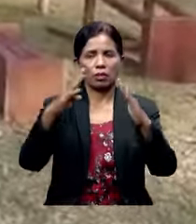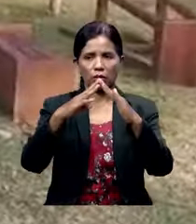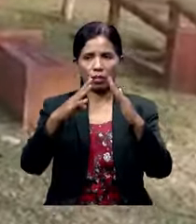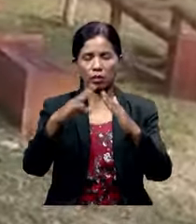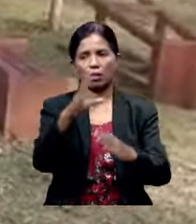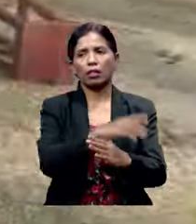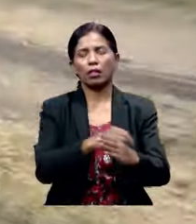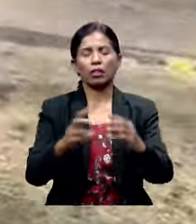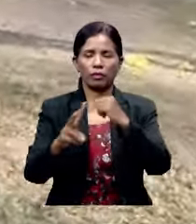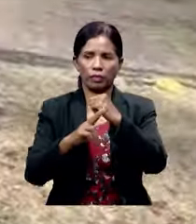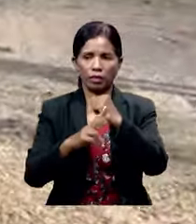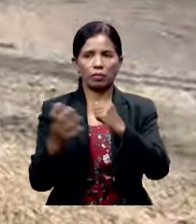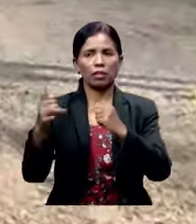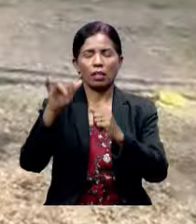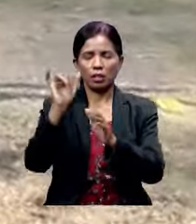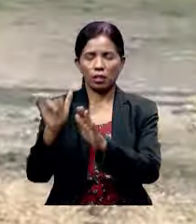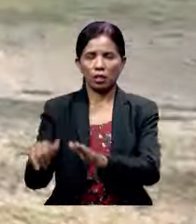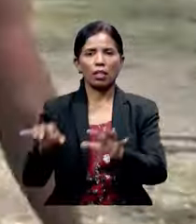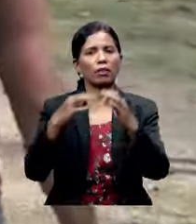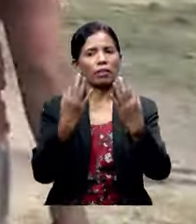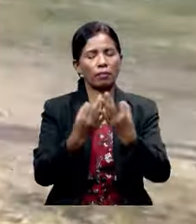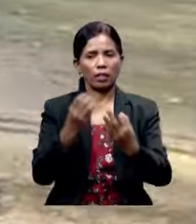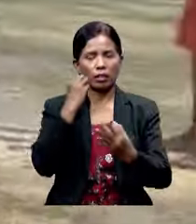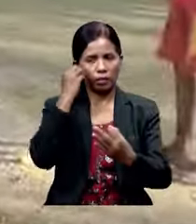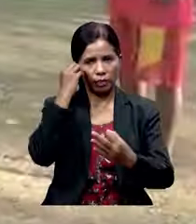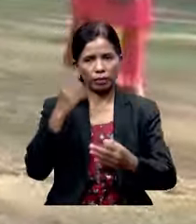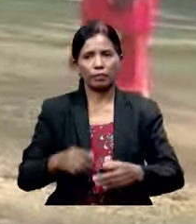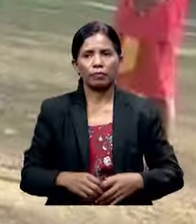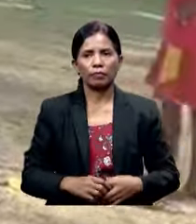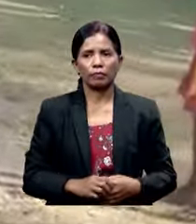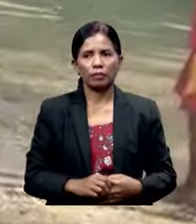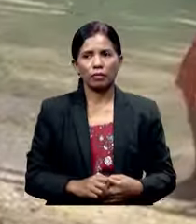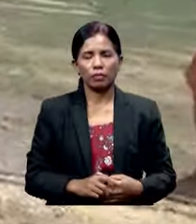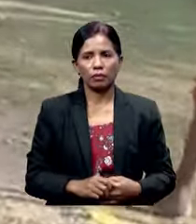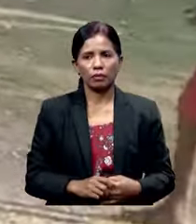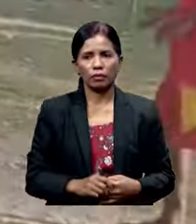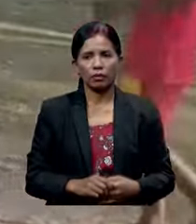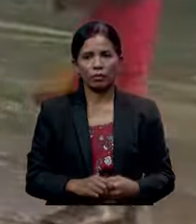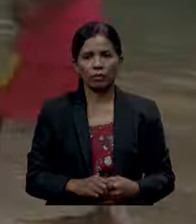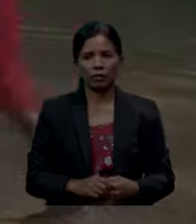provisoriamente vítima sira hela iha familia. John Carlos, Joel Sarmento, ZMN.